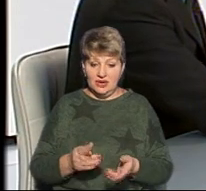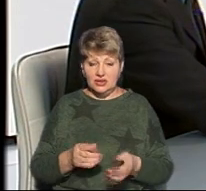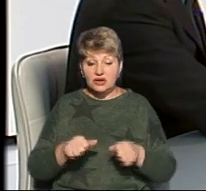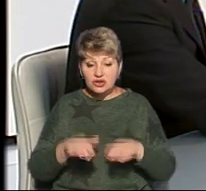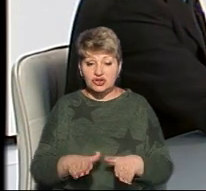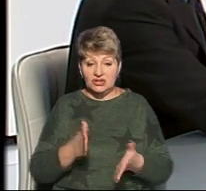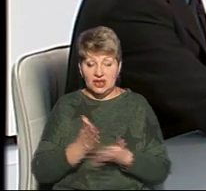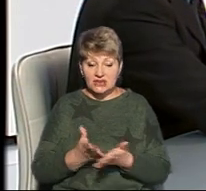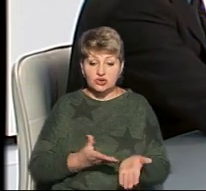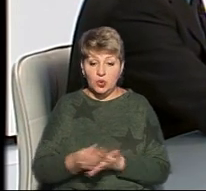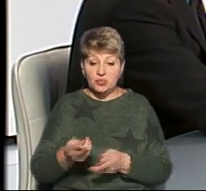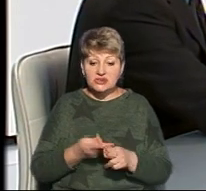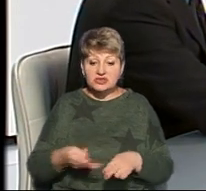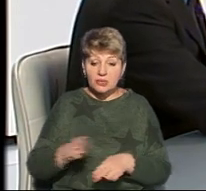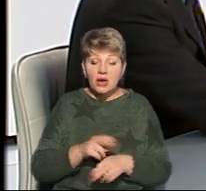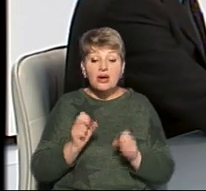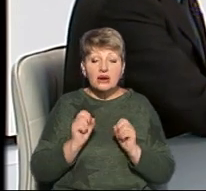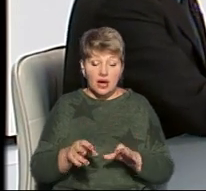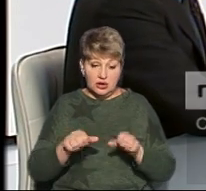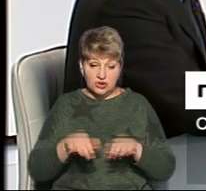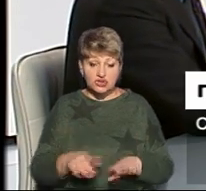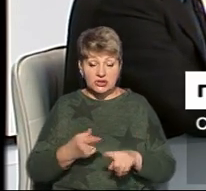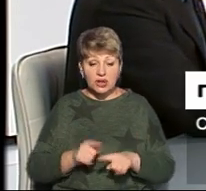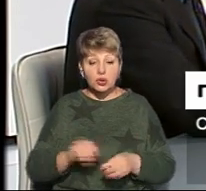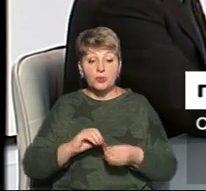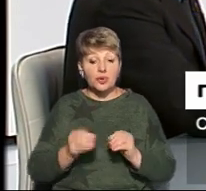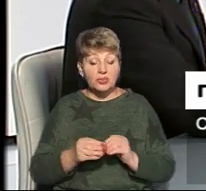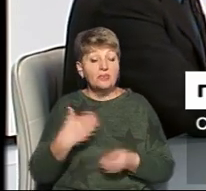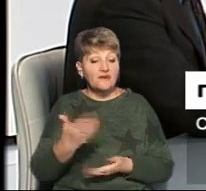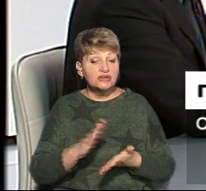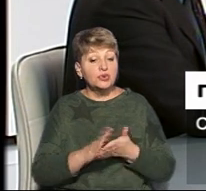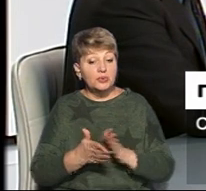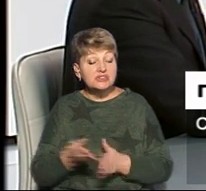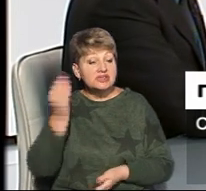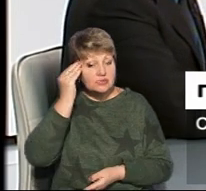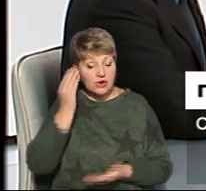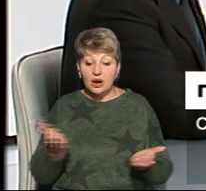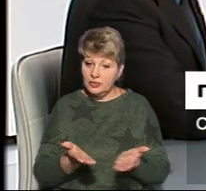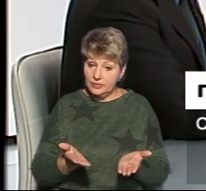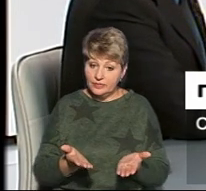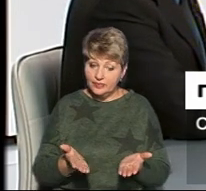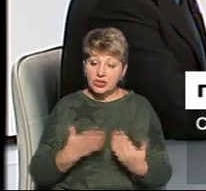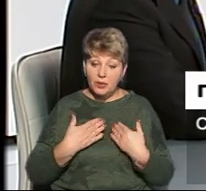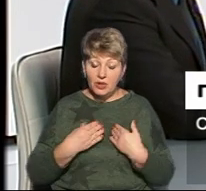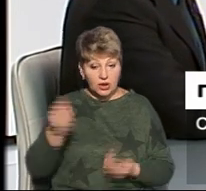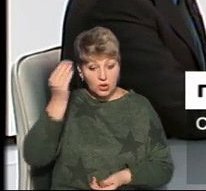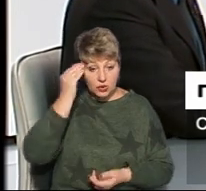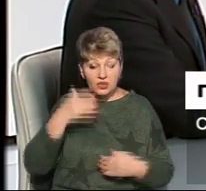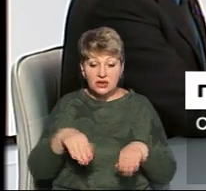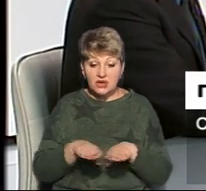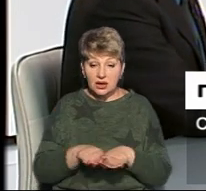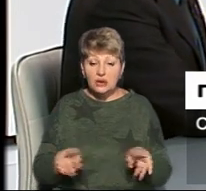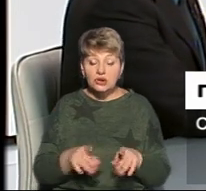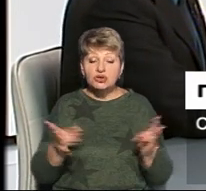сплати заборгованості? Як реально вирішити цю проблему? Ваша позиція, ваша думка? Моя думка така, що